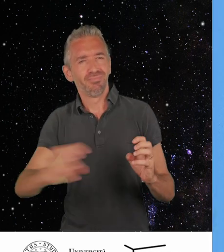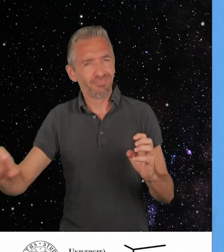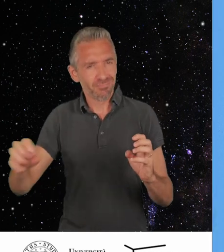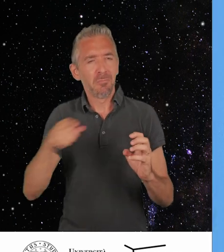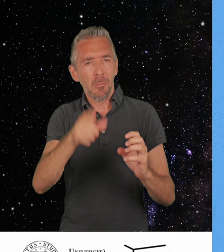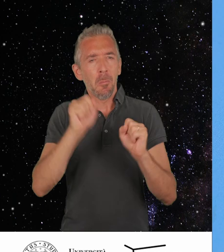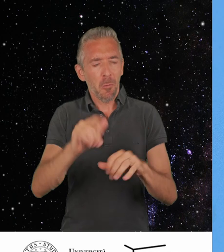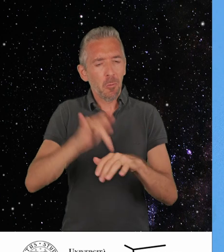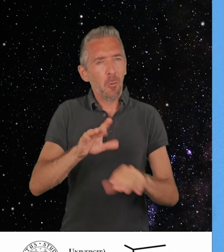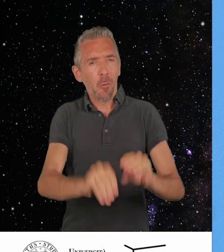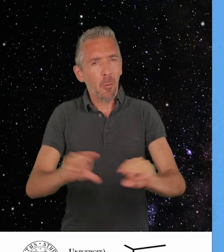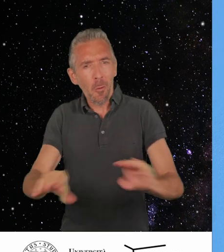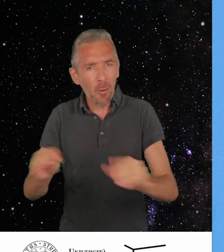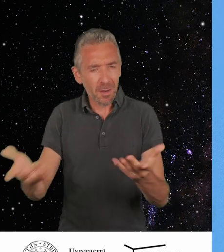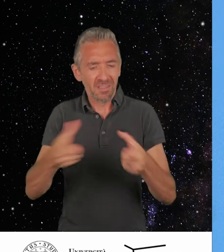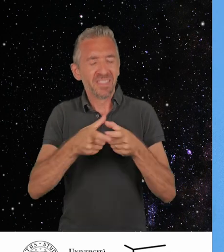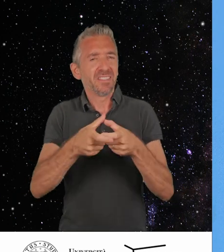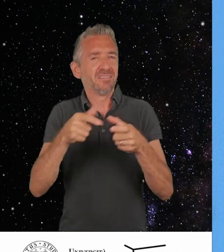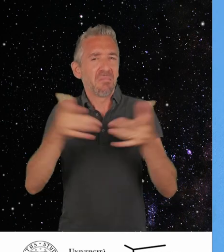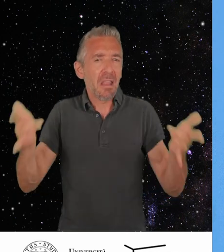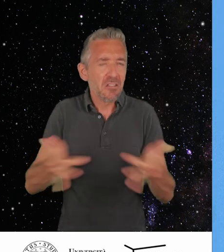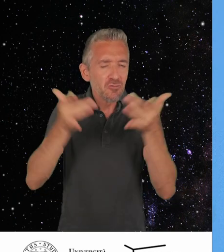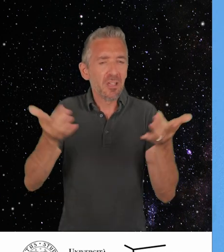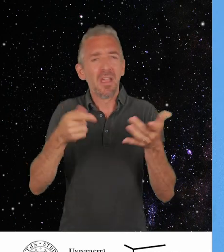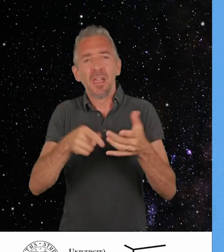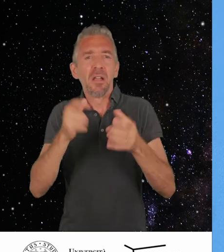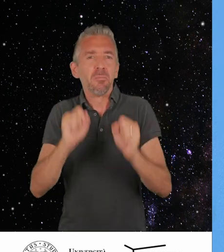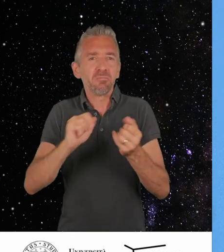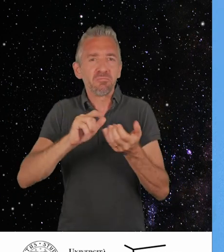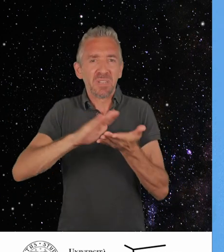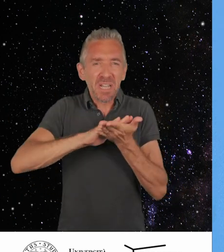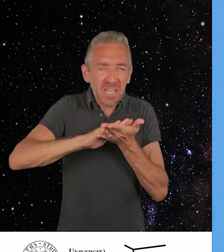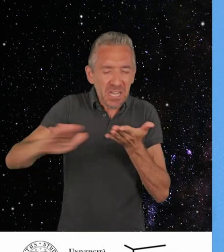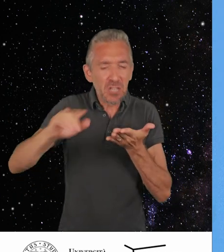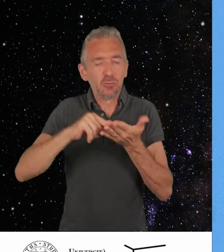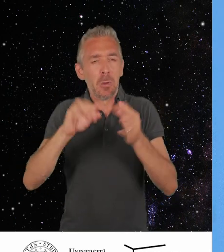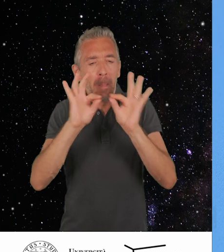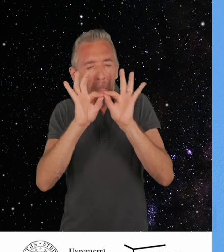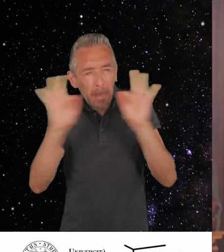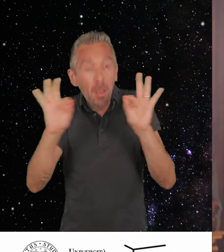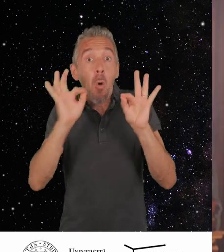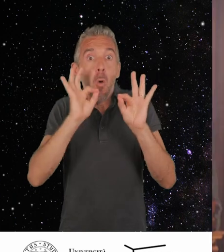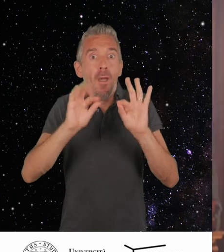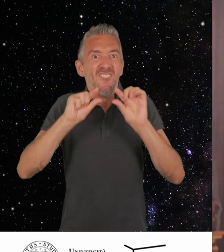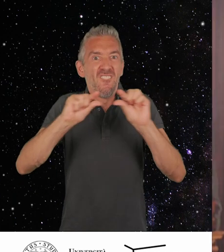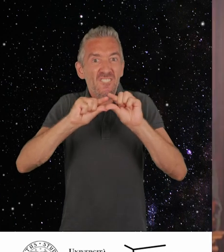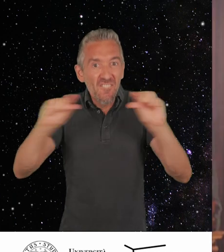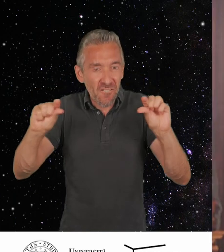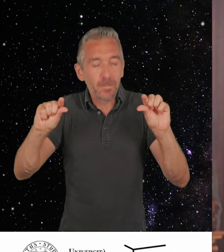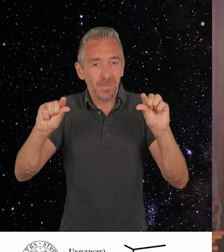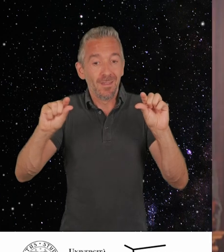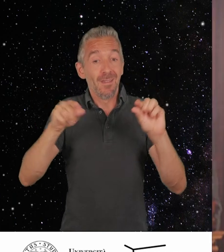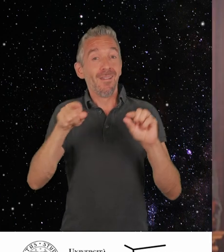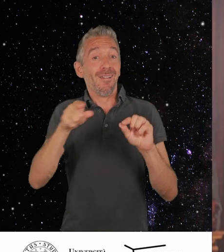Come potete notare toccandoli, si tratta di dischetti leggeri, tipicamente lisci, più o meno spessi. In realtà,